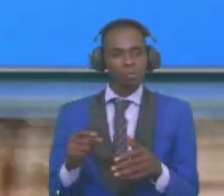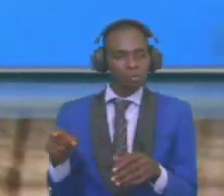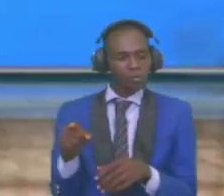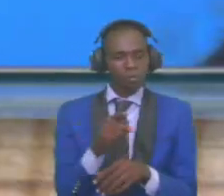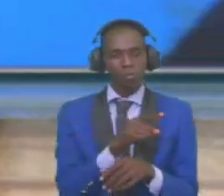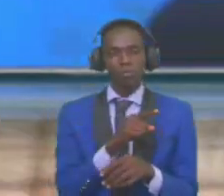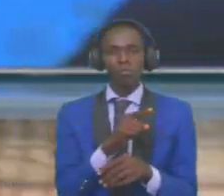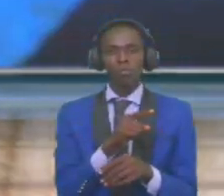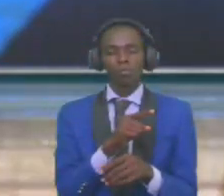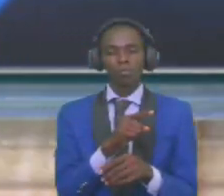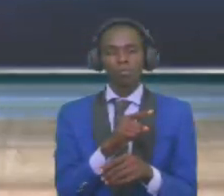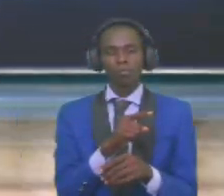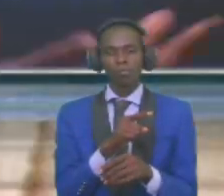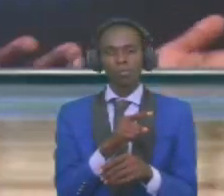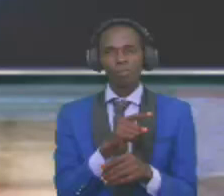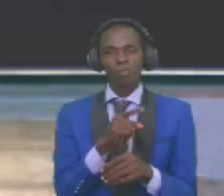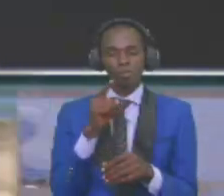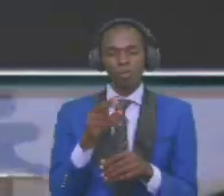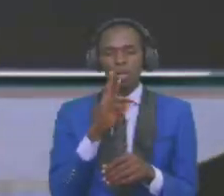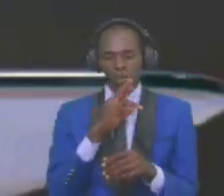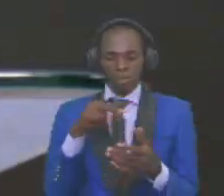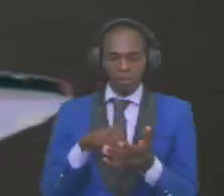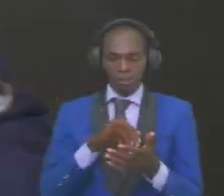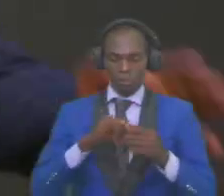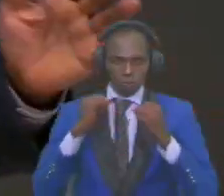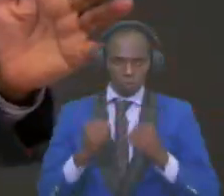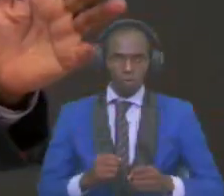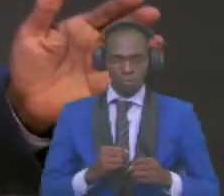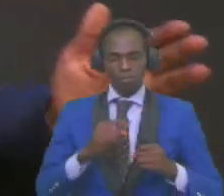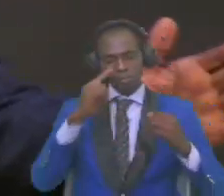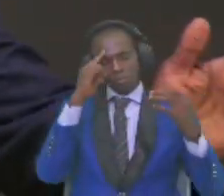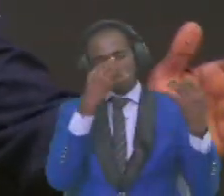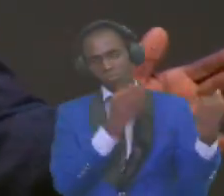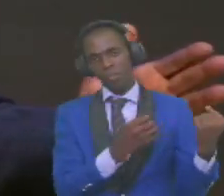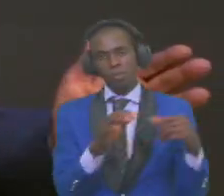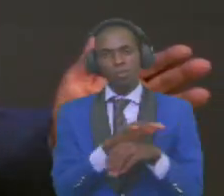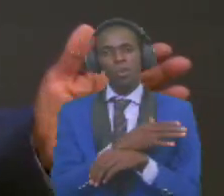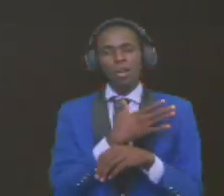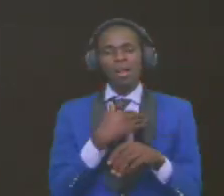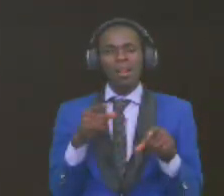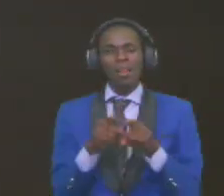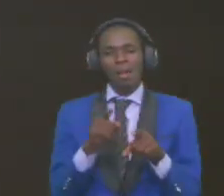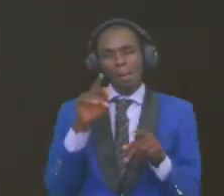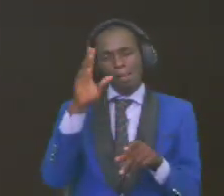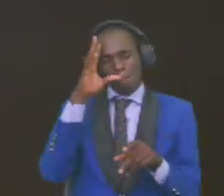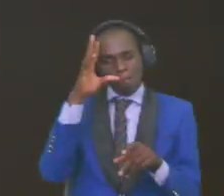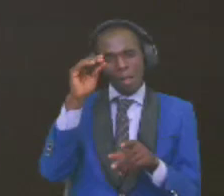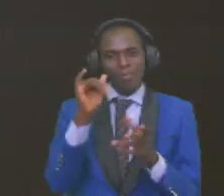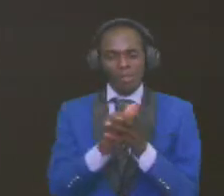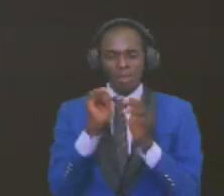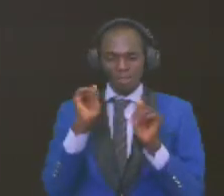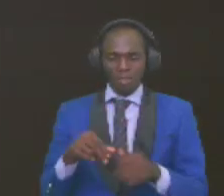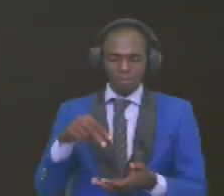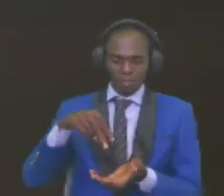tué ferme des fidèles et tu es comment un homme qui